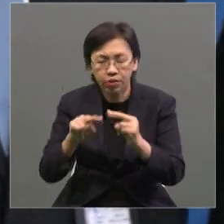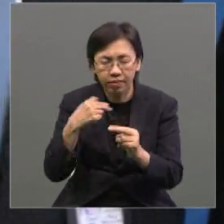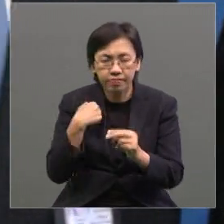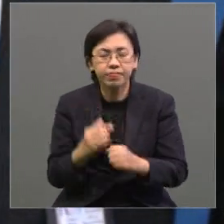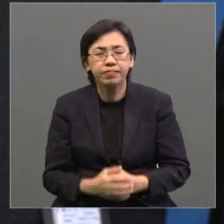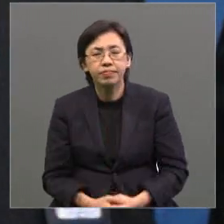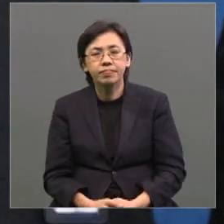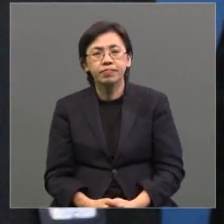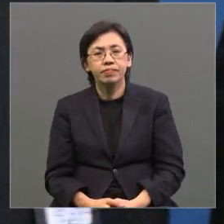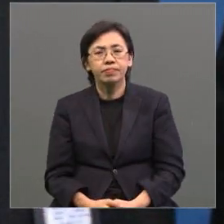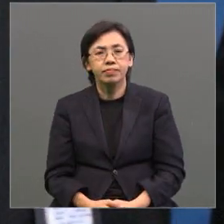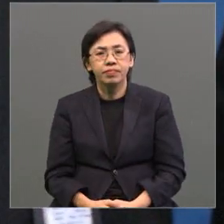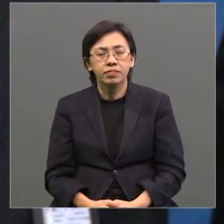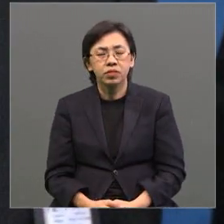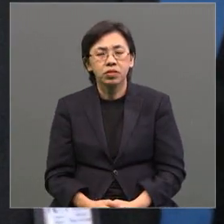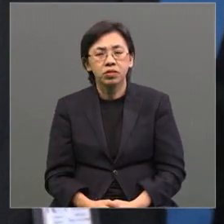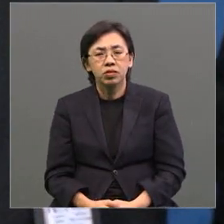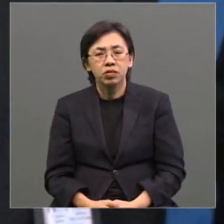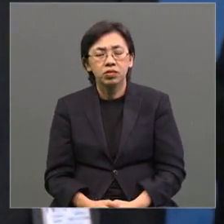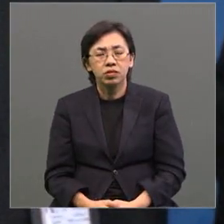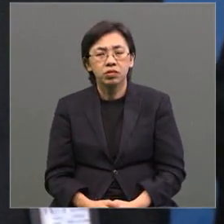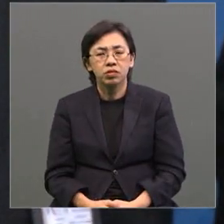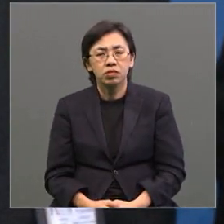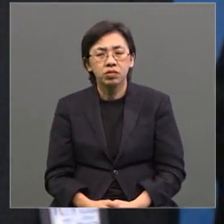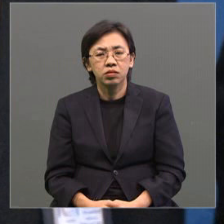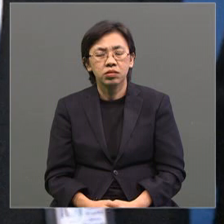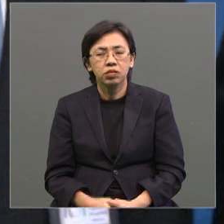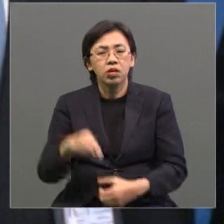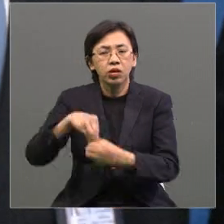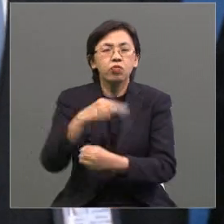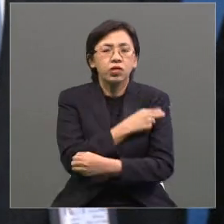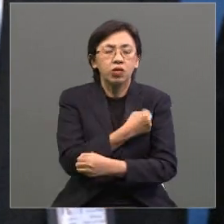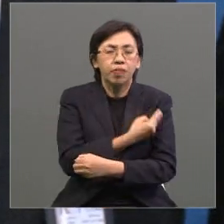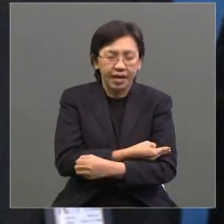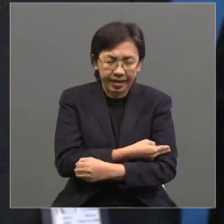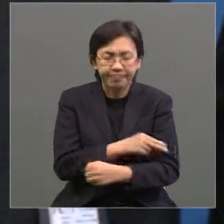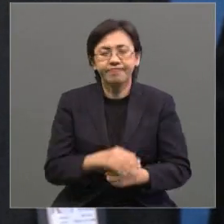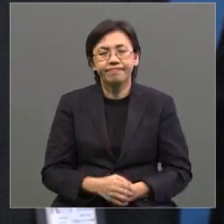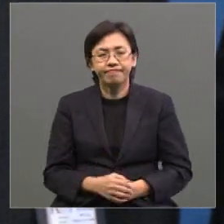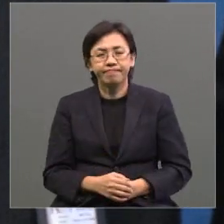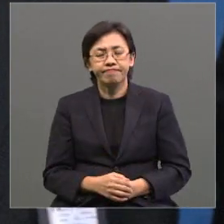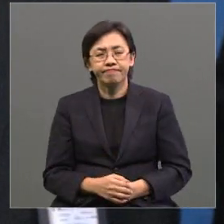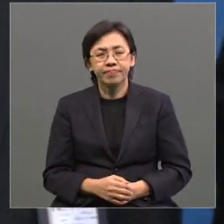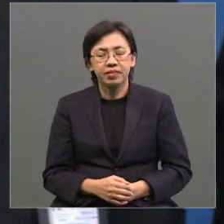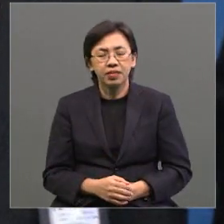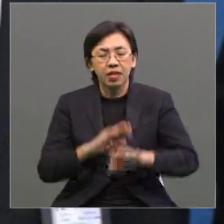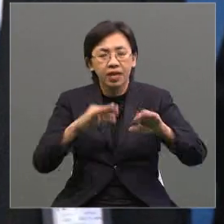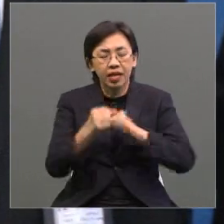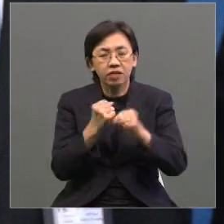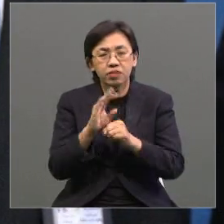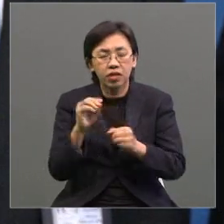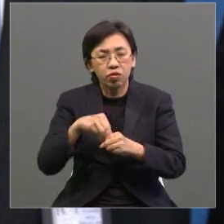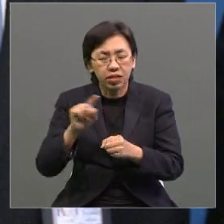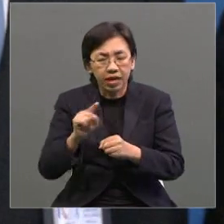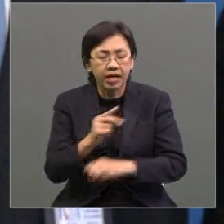แต่อยู่ที่สถาบันกัลยา อยู่โรงพยาบาลนะเพราะว่ามีทางการ